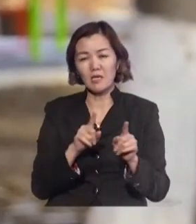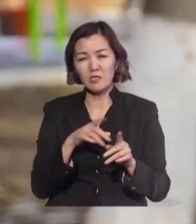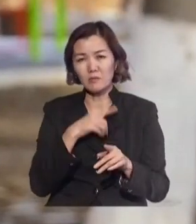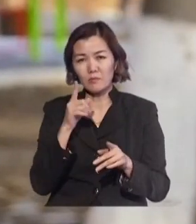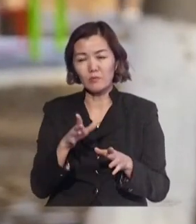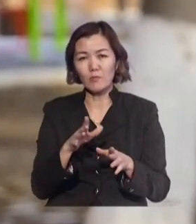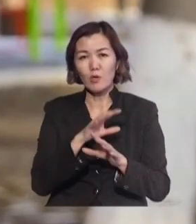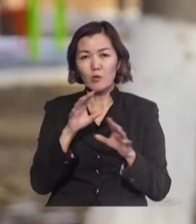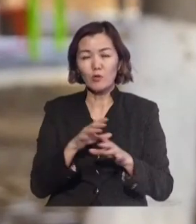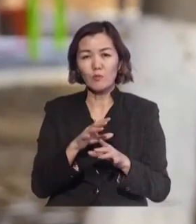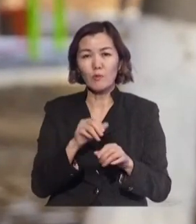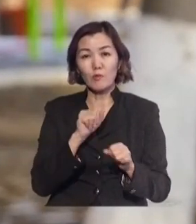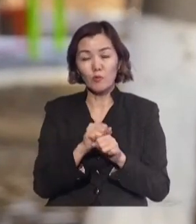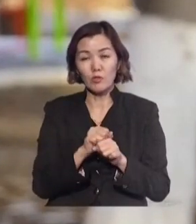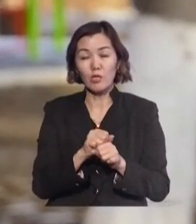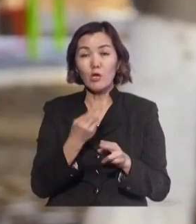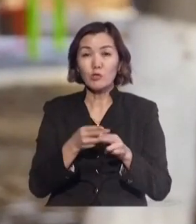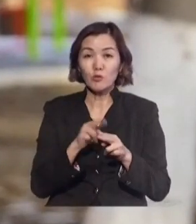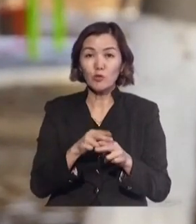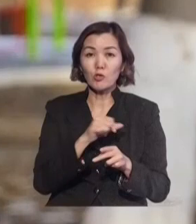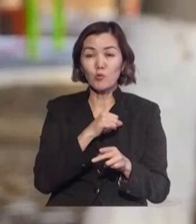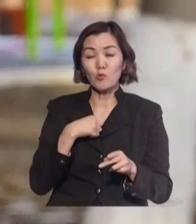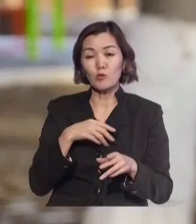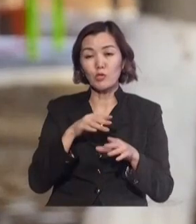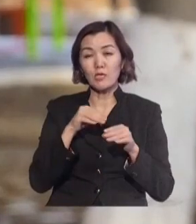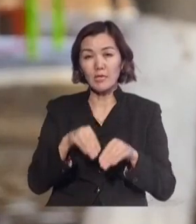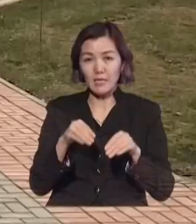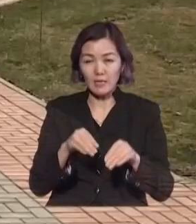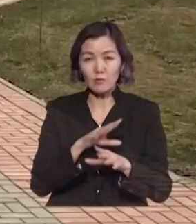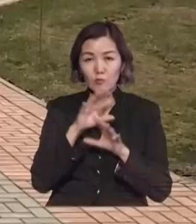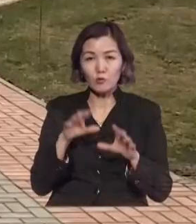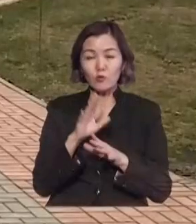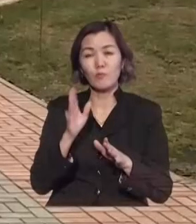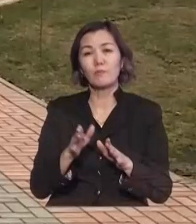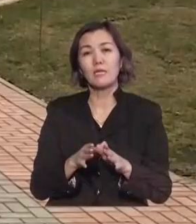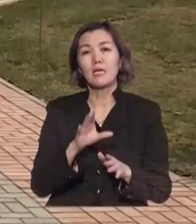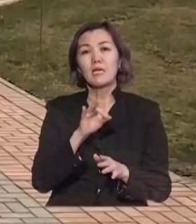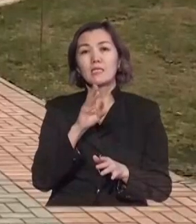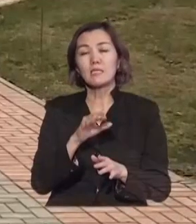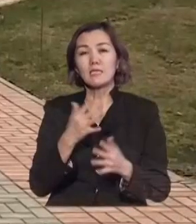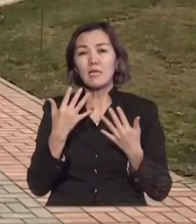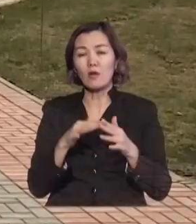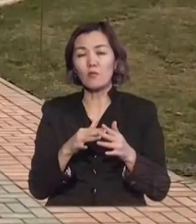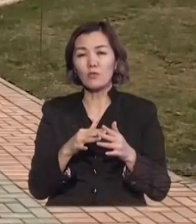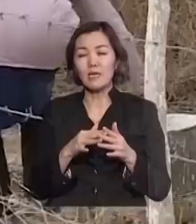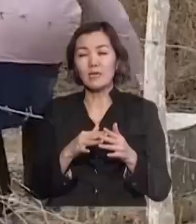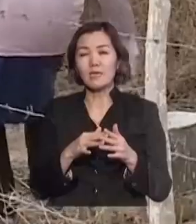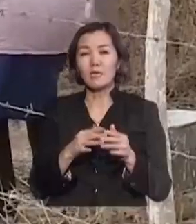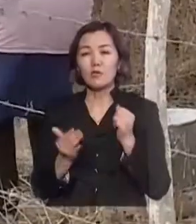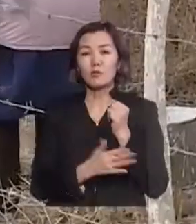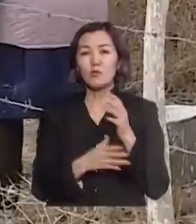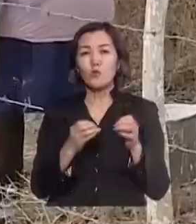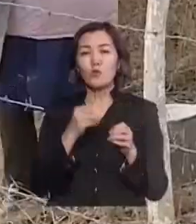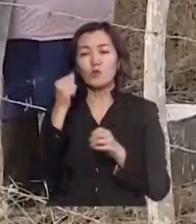қарай күтіп баптамайды. Мына мекеме өзі егет, өзі күтіп баптайды, өзі суарады. Ал Сырдария ауданындағы Нағи Ілиясов ауылында соңғы 10